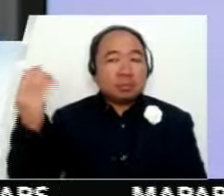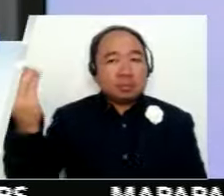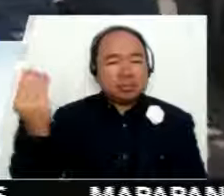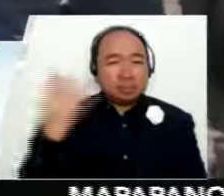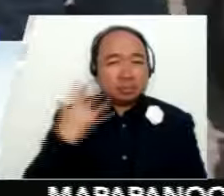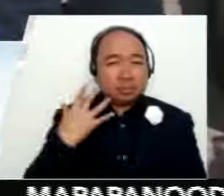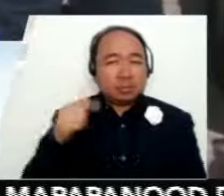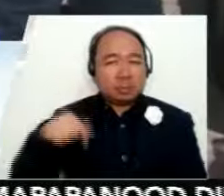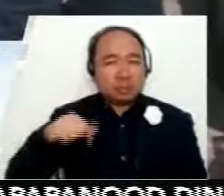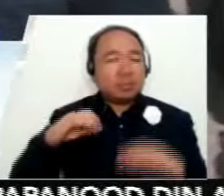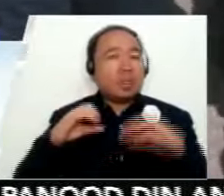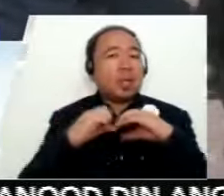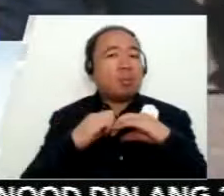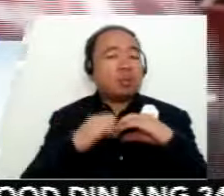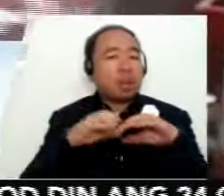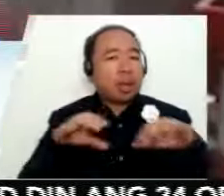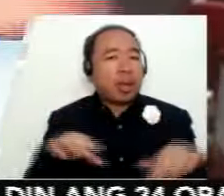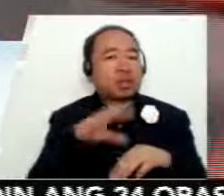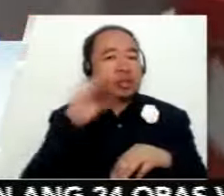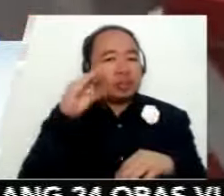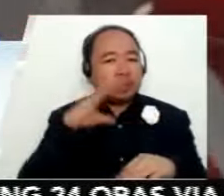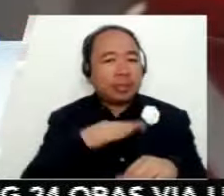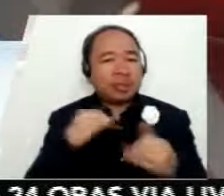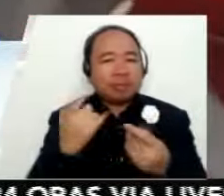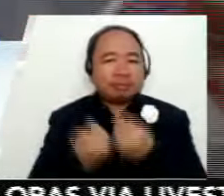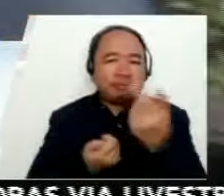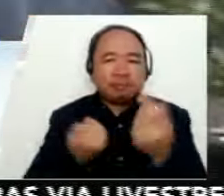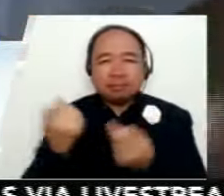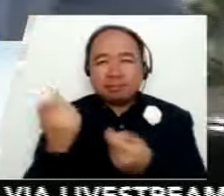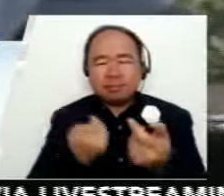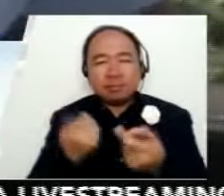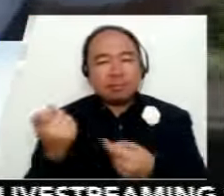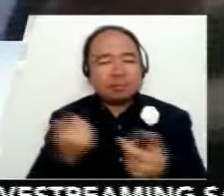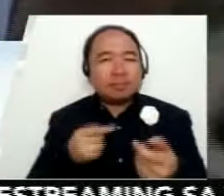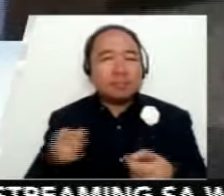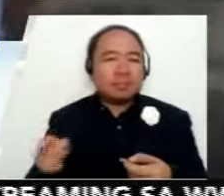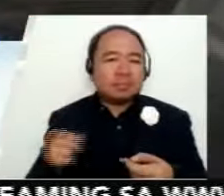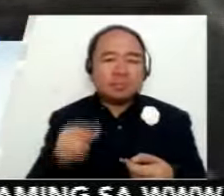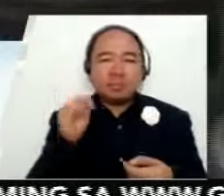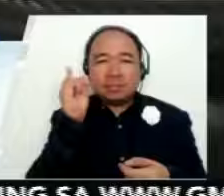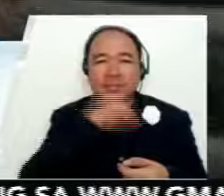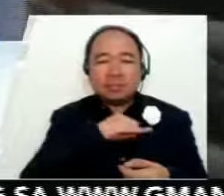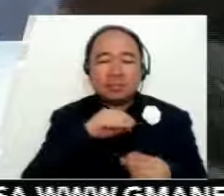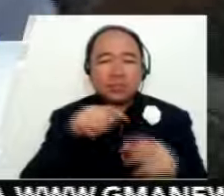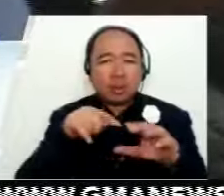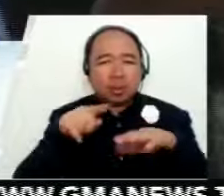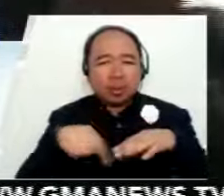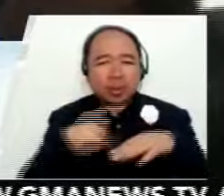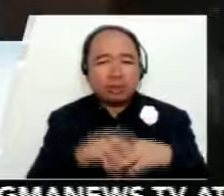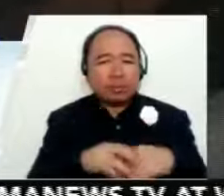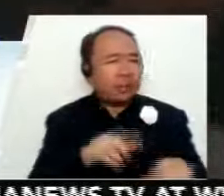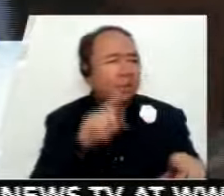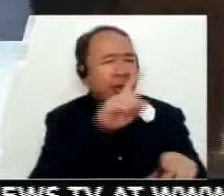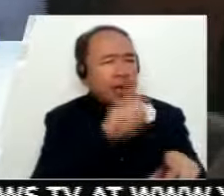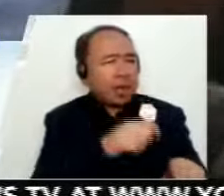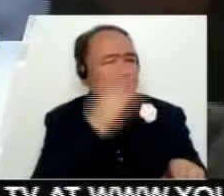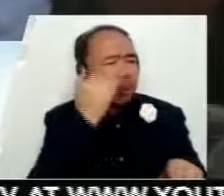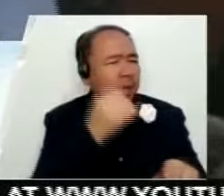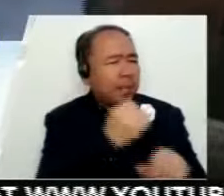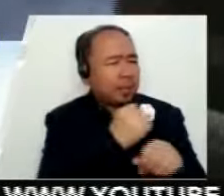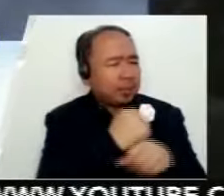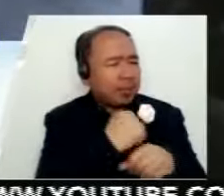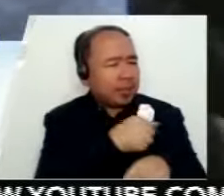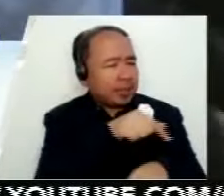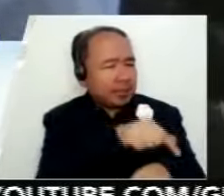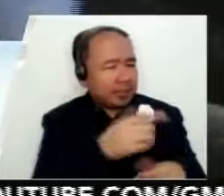Action Man, isa-isang pinag-aalis ng mga otoridad. Bakit ang sa kalsada kayo nagagawa? Anong ginagawa niyo? Nagre-recap?